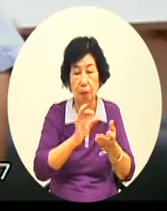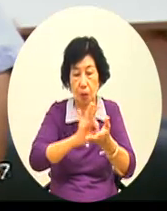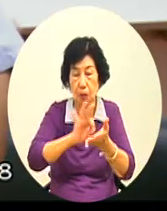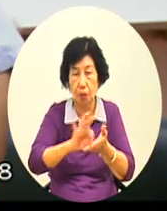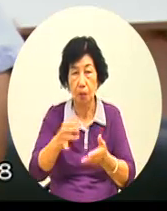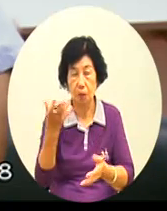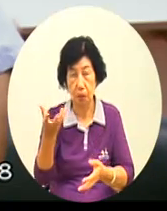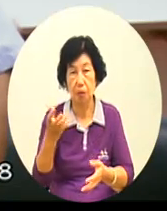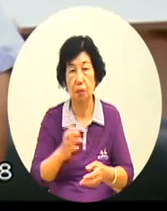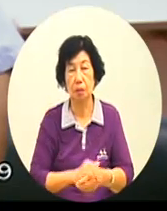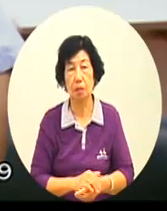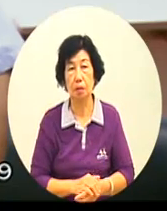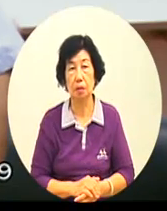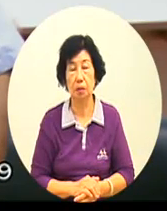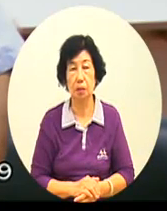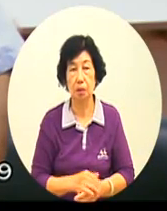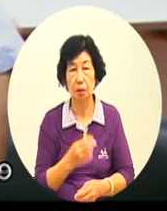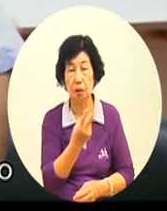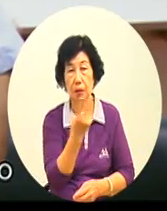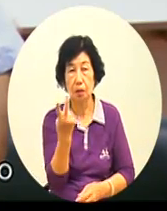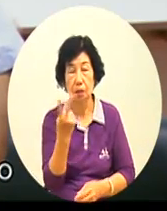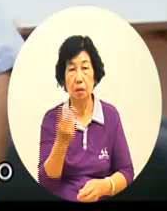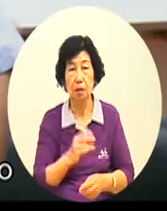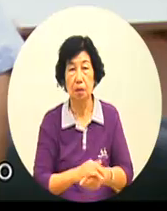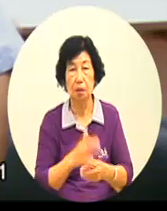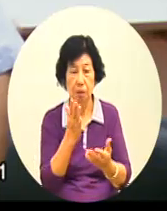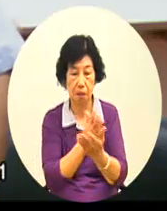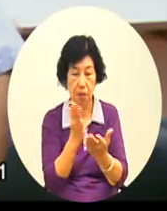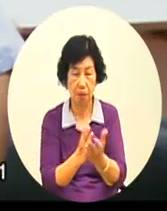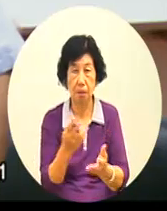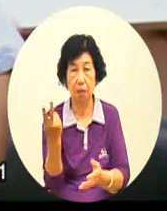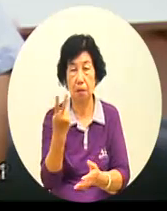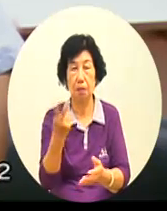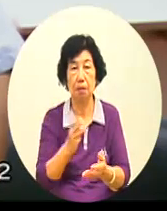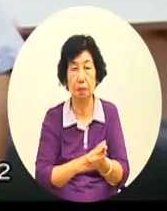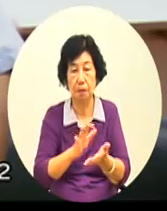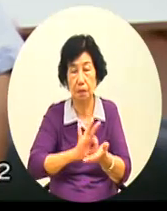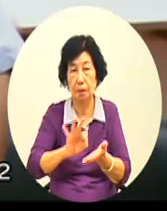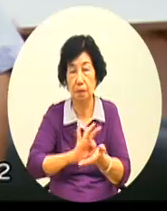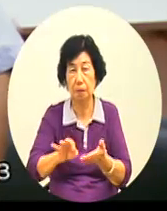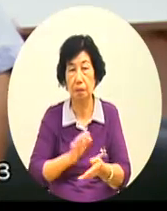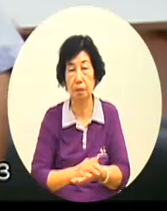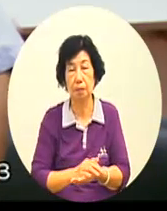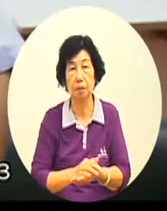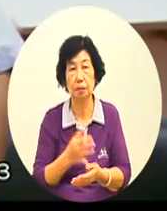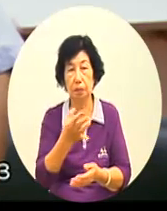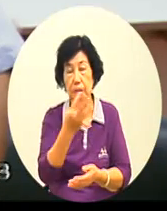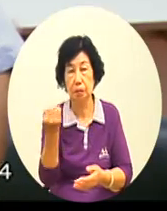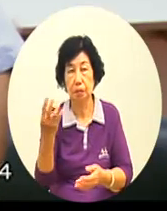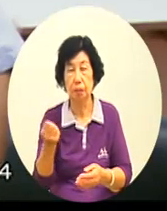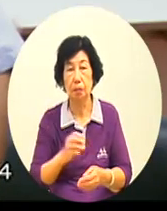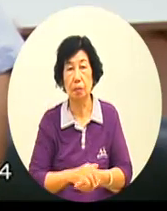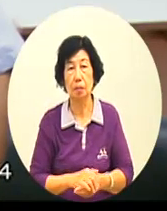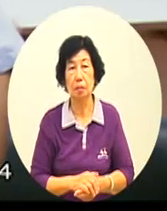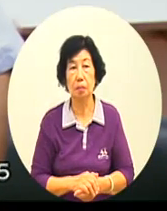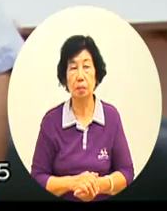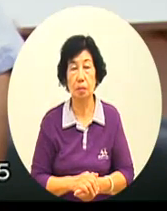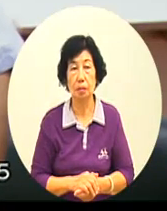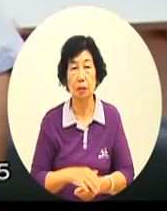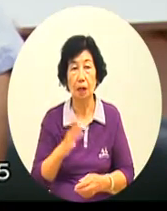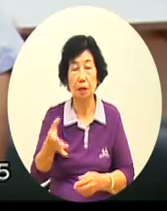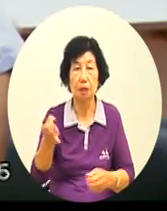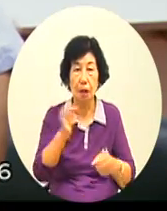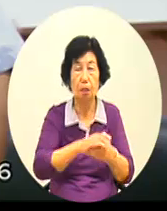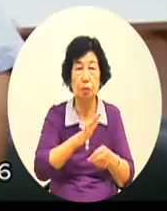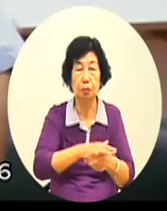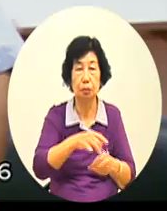来，主委，大概两个项目的经费大概是多少？拉罗尔协会的你们补助的经费大